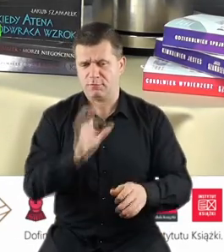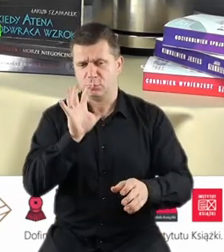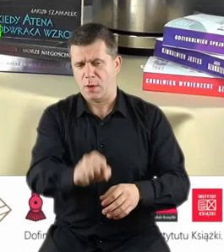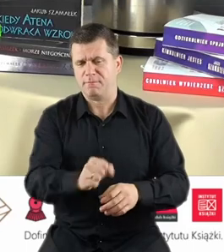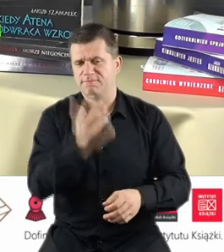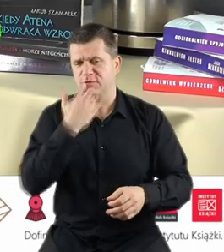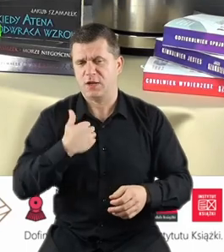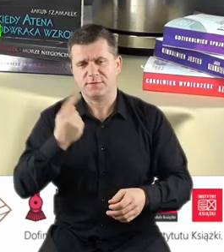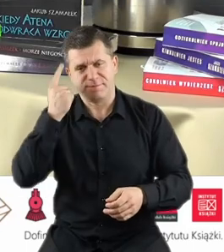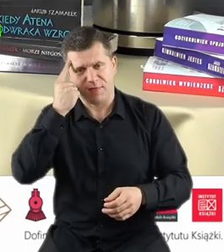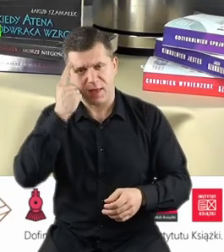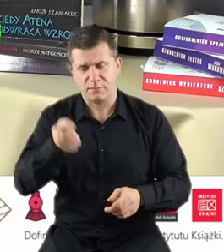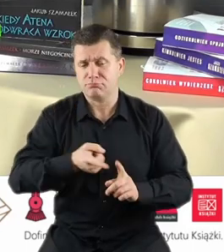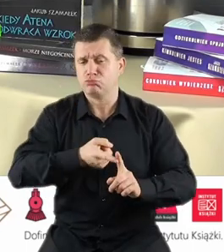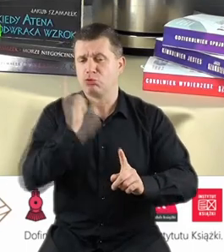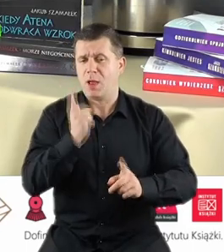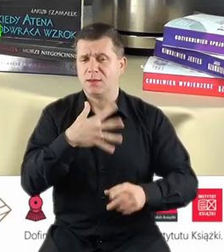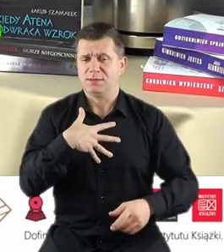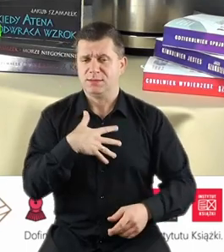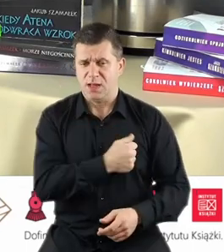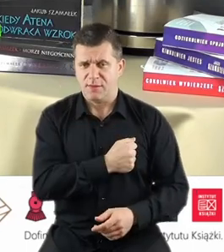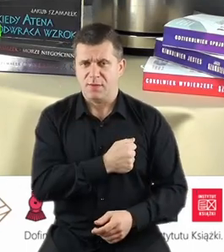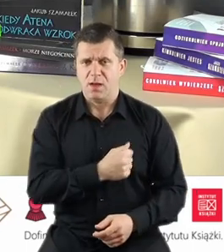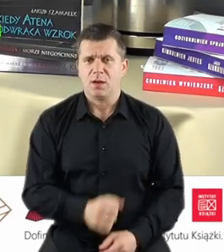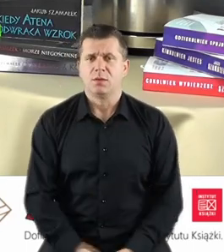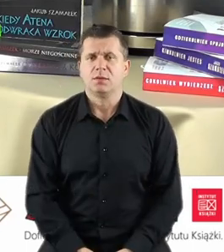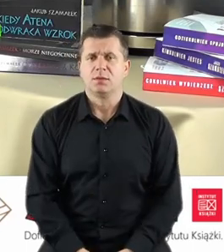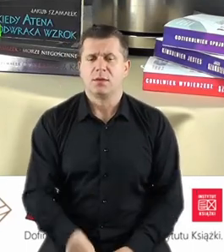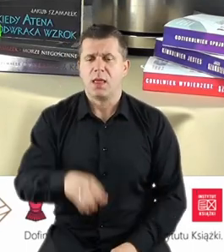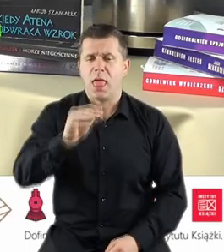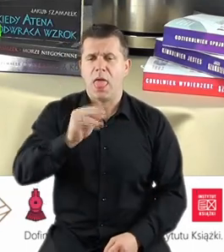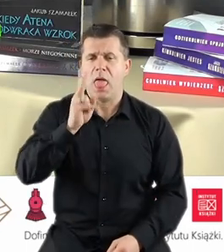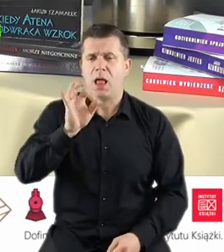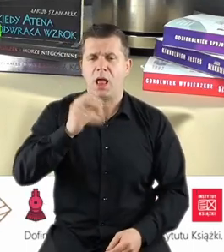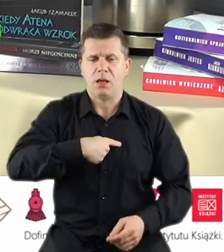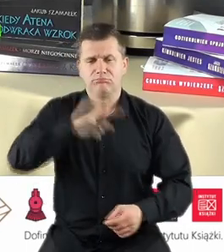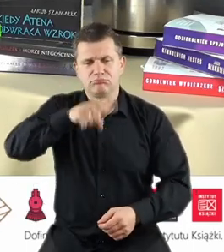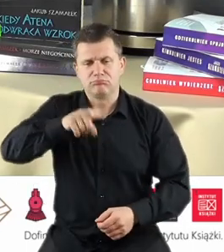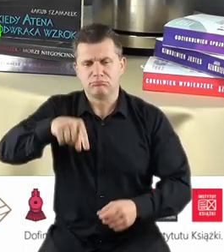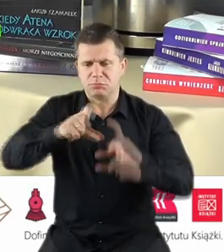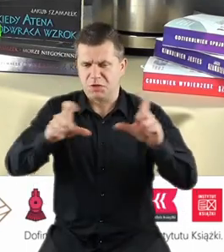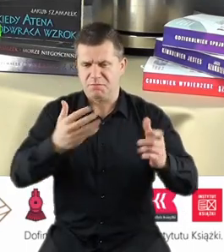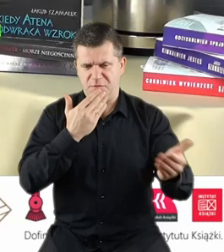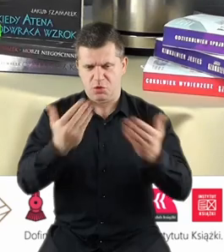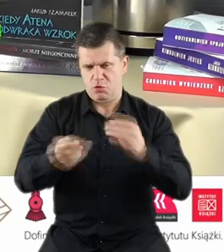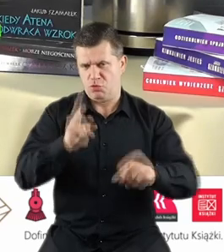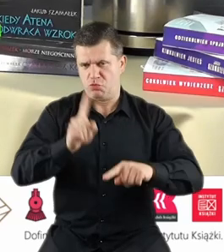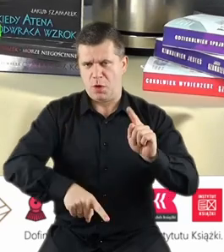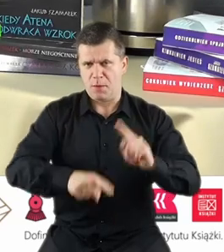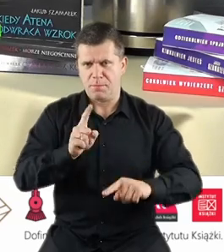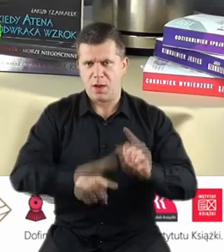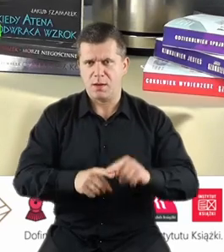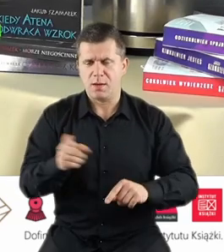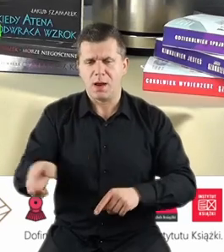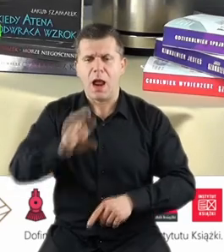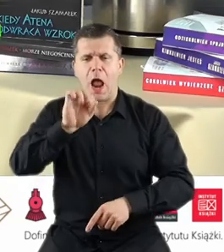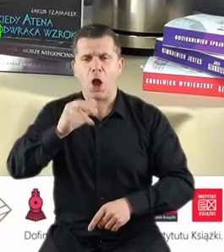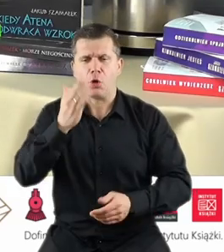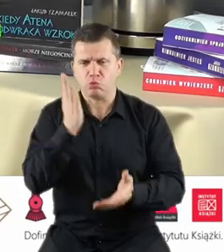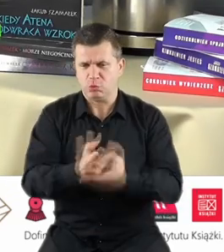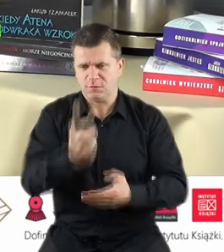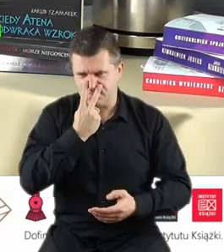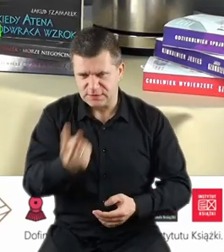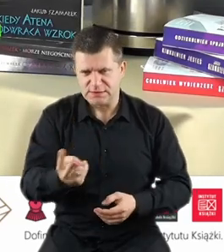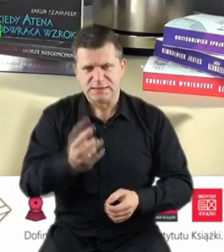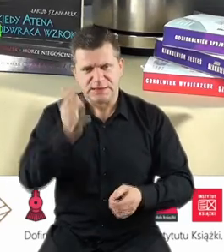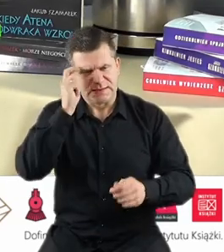przed nastąpieniem zawału EKG, które dla lekarza wygląda jak zupełnie normalne, te algorytmy już widzą sygnały,